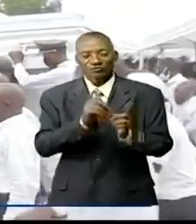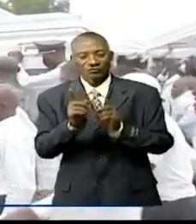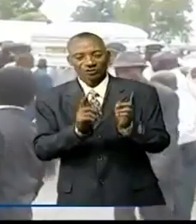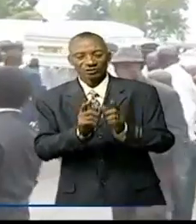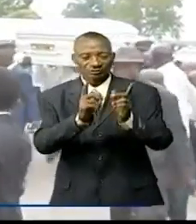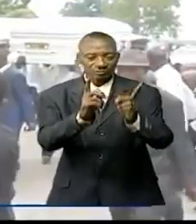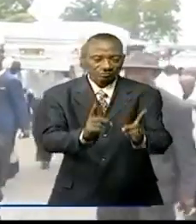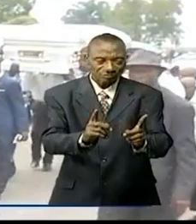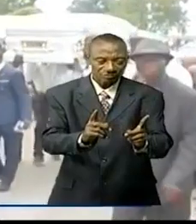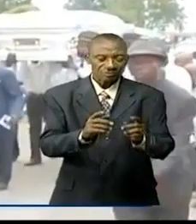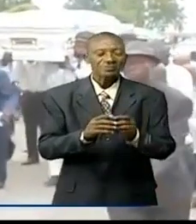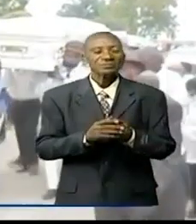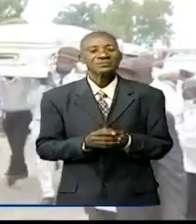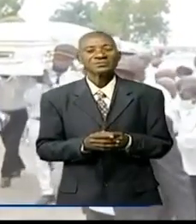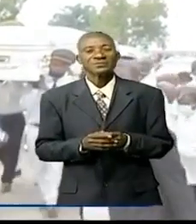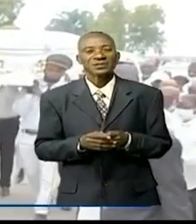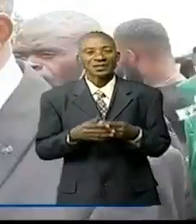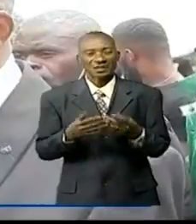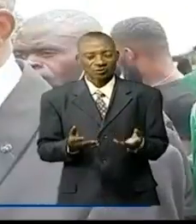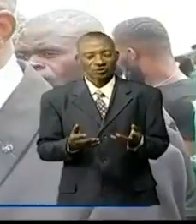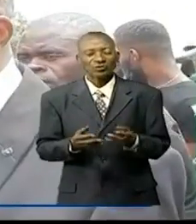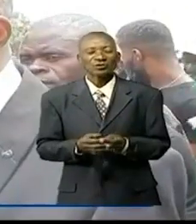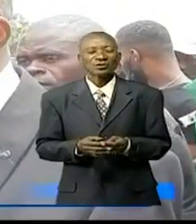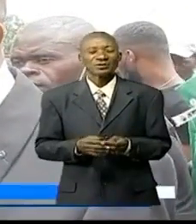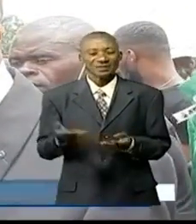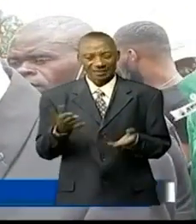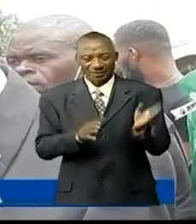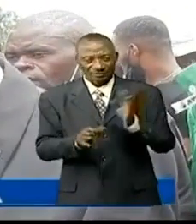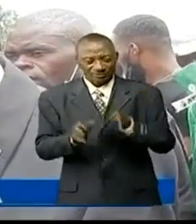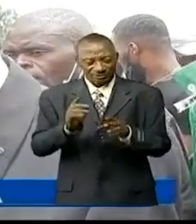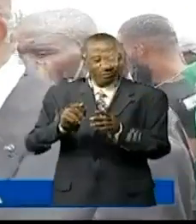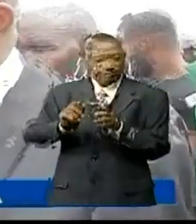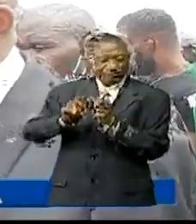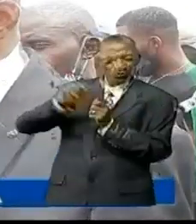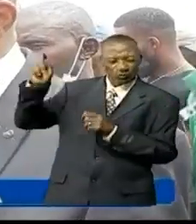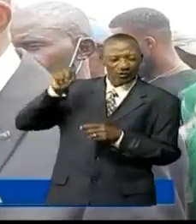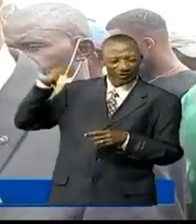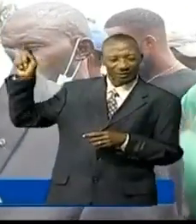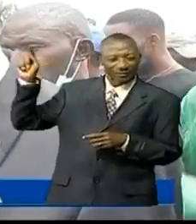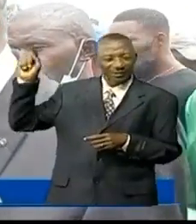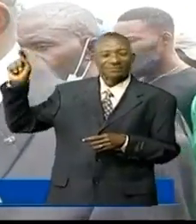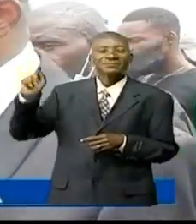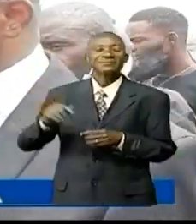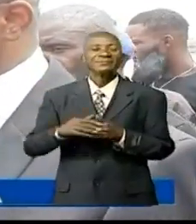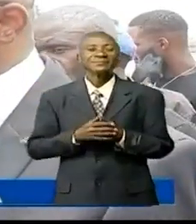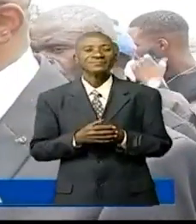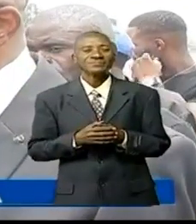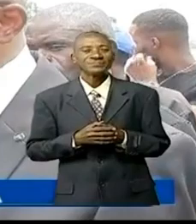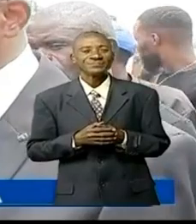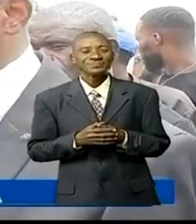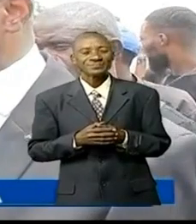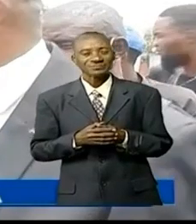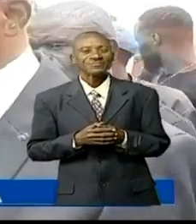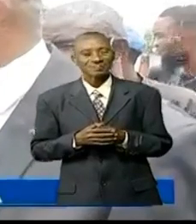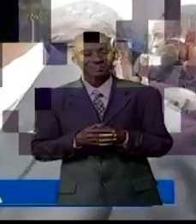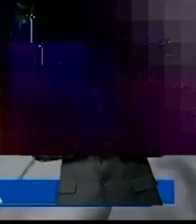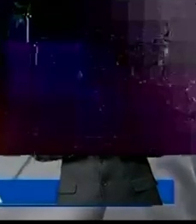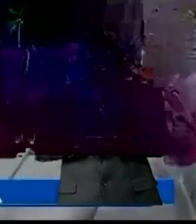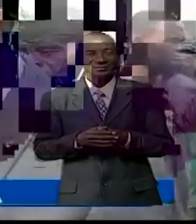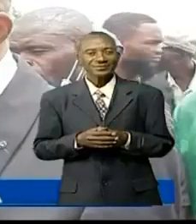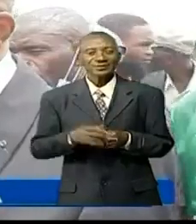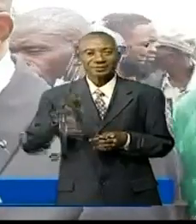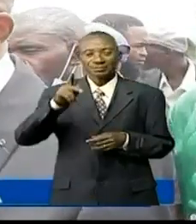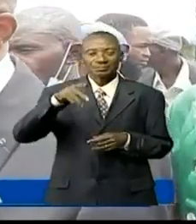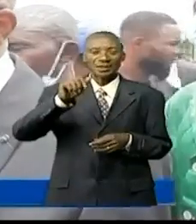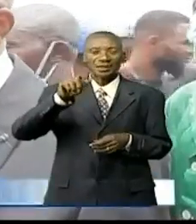intimité familiale. Les structures du parti lumumbiste Gizenga persistent ou survivent